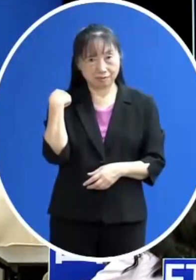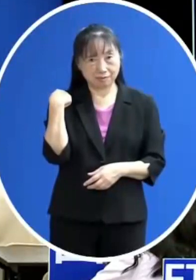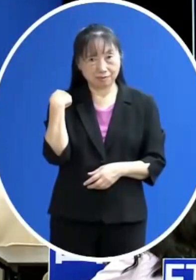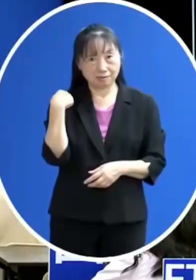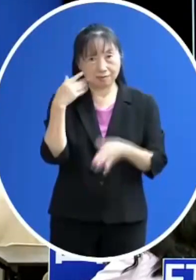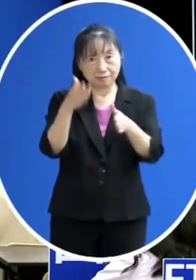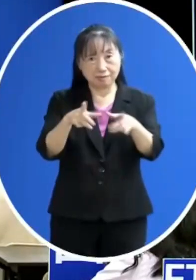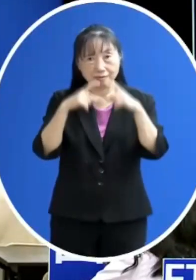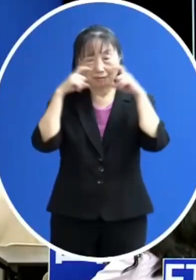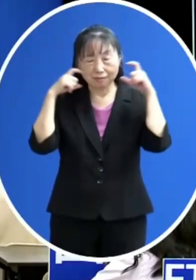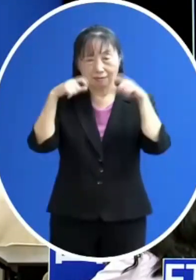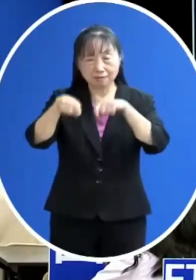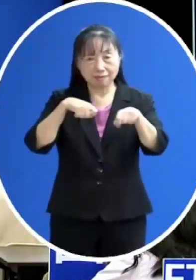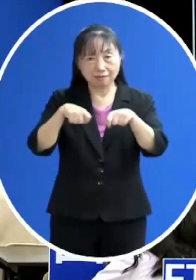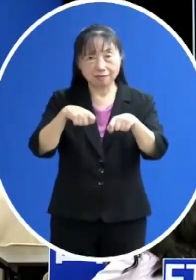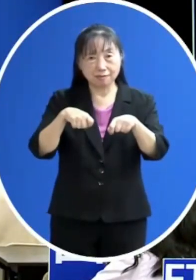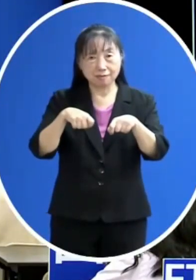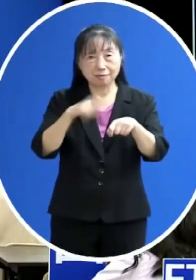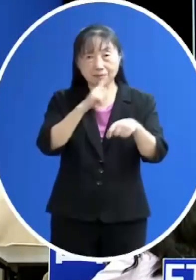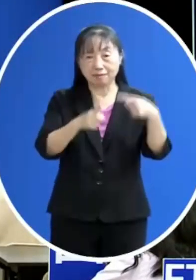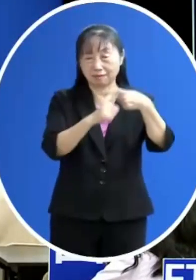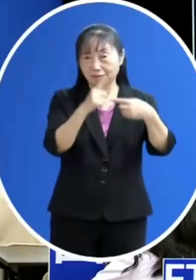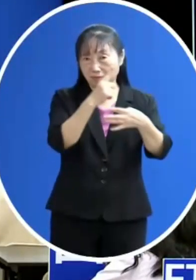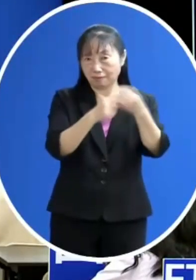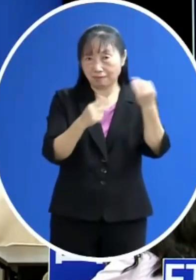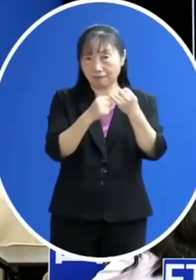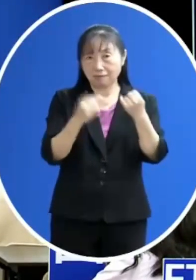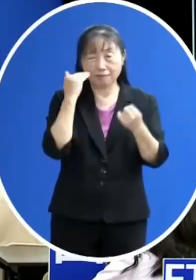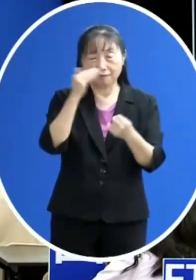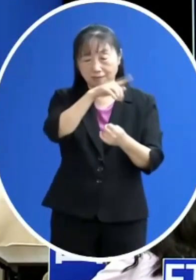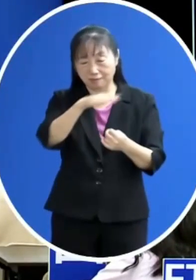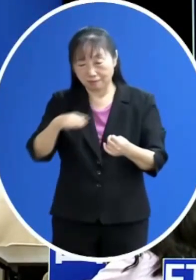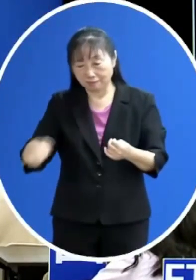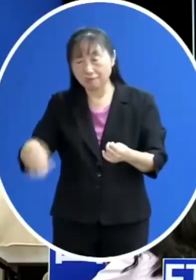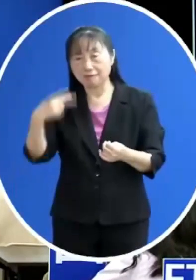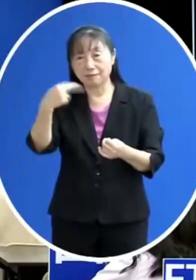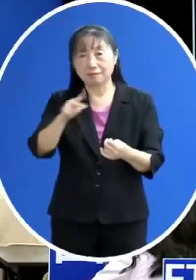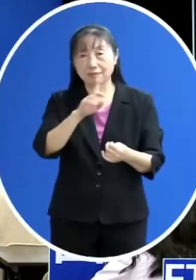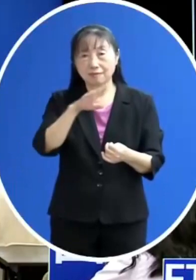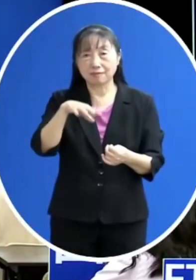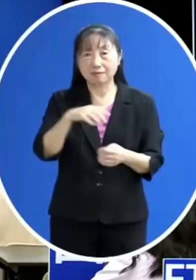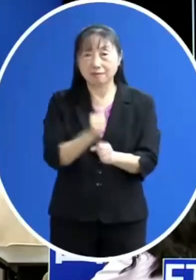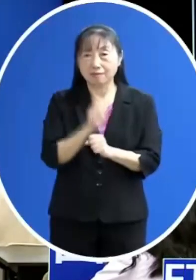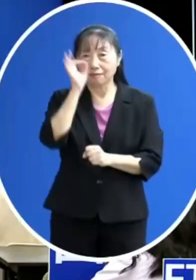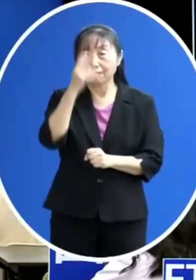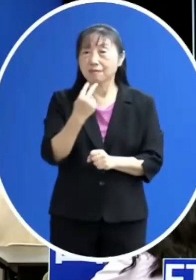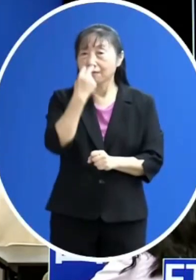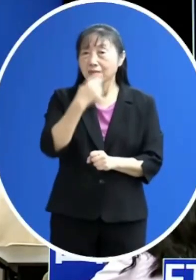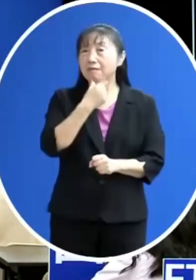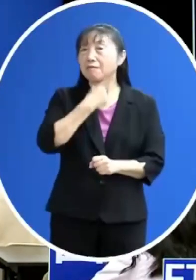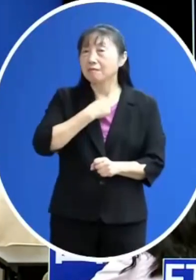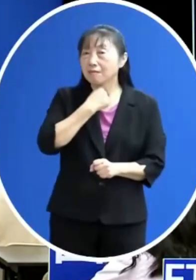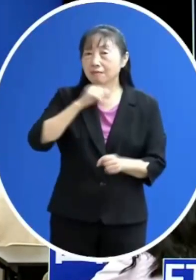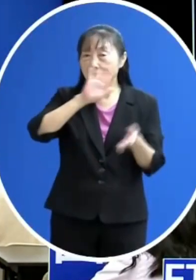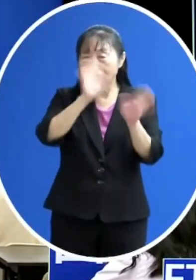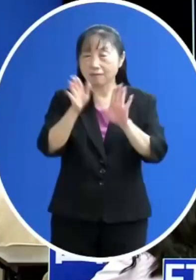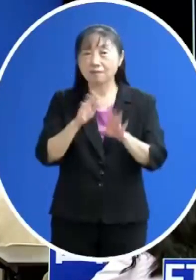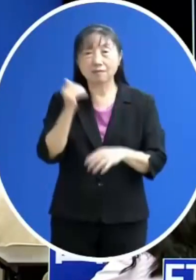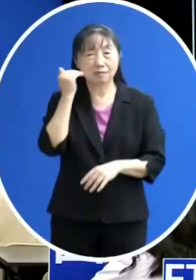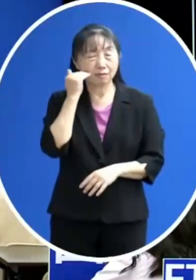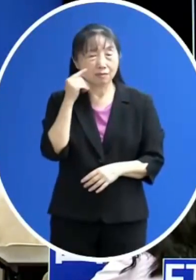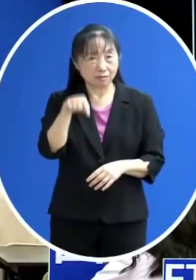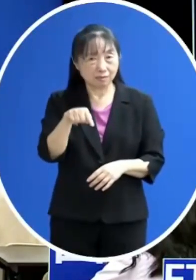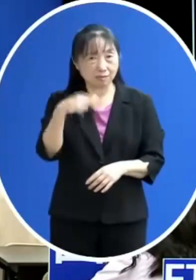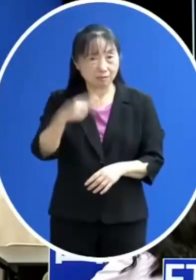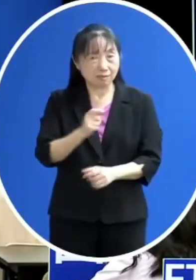关于那个口罩政策的部分，您说确诊数是否持续下降之外，还要观察呼吸道疾病的情况。那我想请问，就是如果说